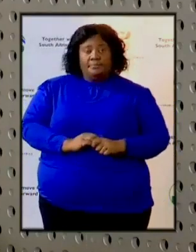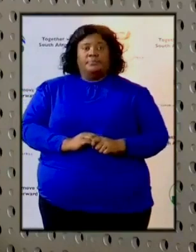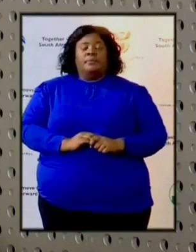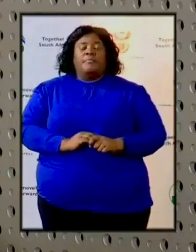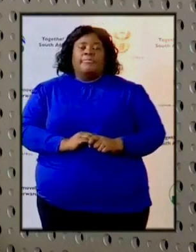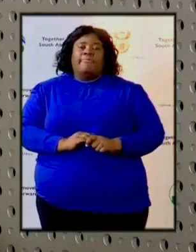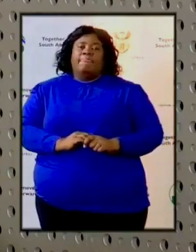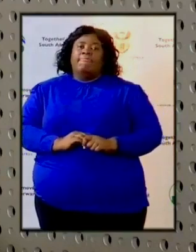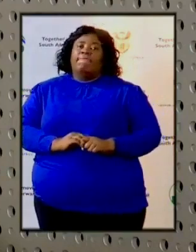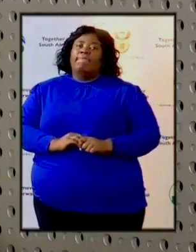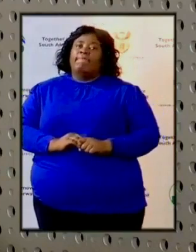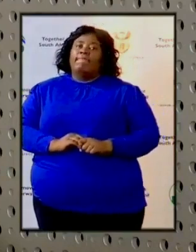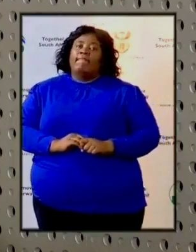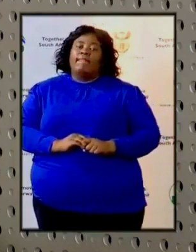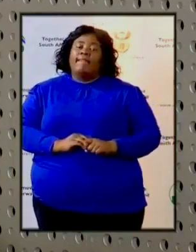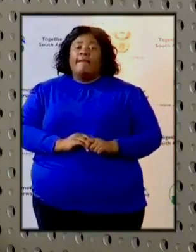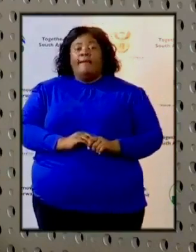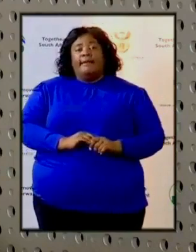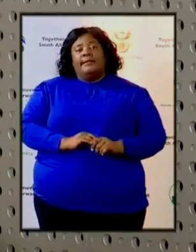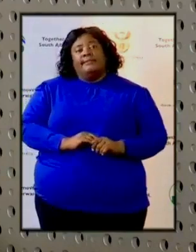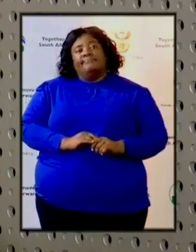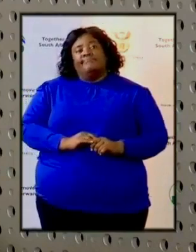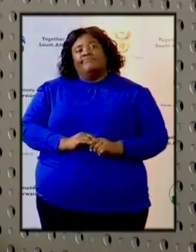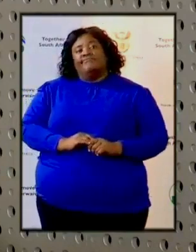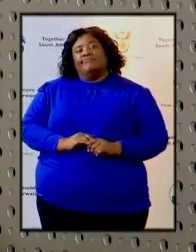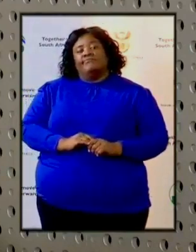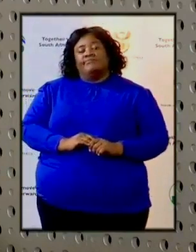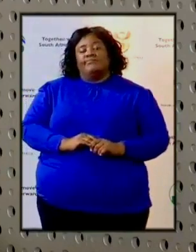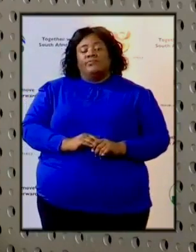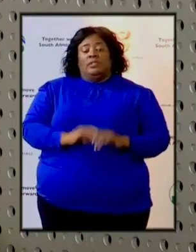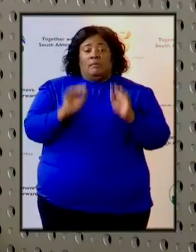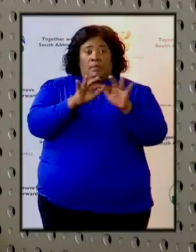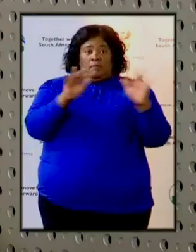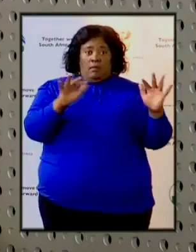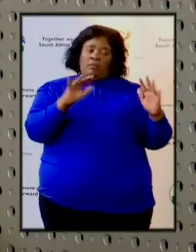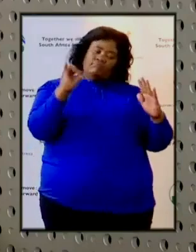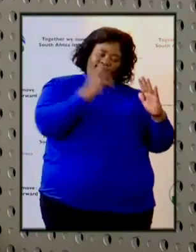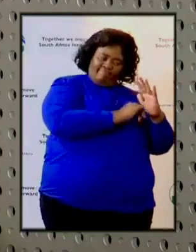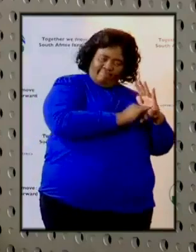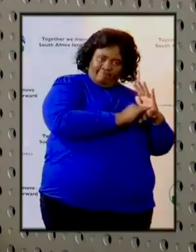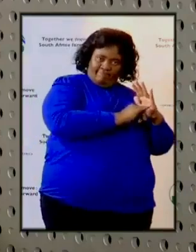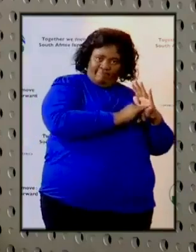abantu kufanele bahlale emakhaya njengoba singishilo uma